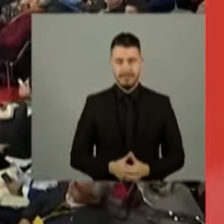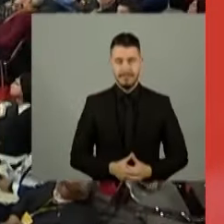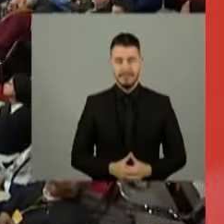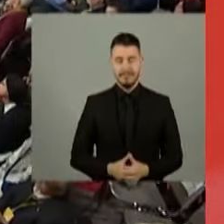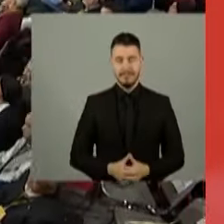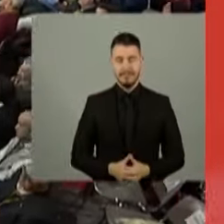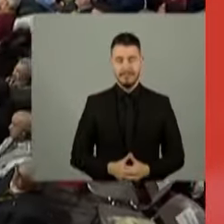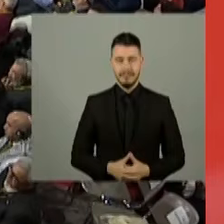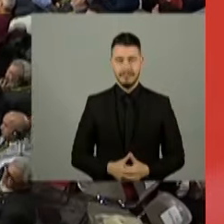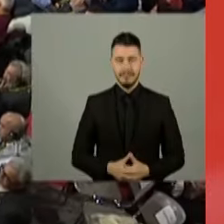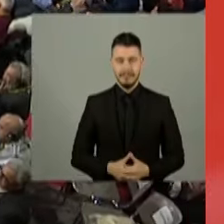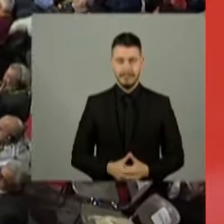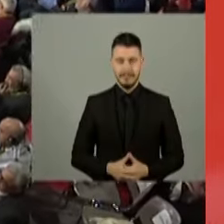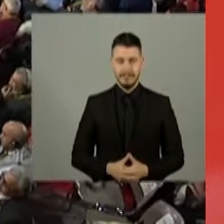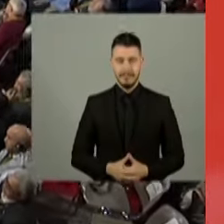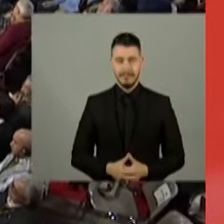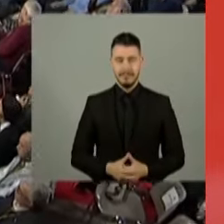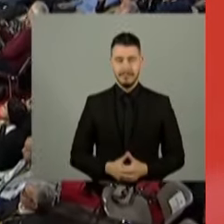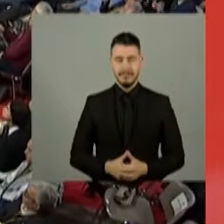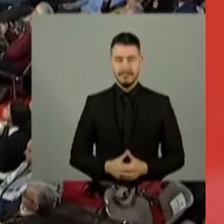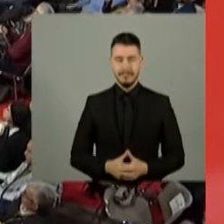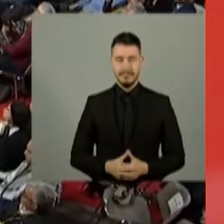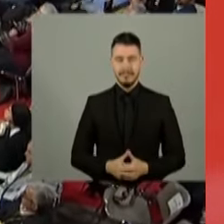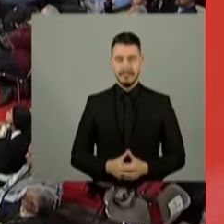Δηλαδή είχε αρχίσει και αυτός να πετάει τα βέλη του.